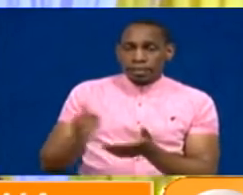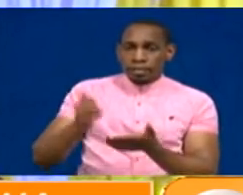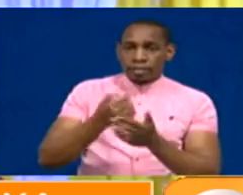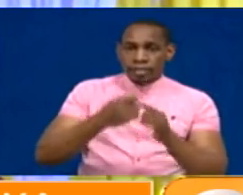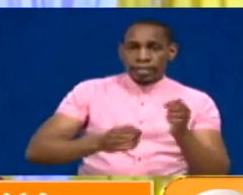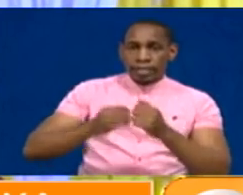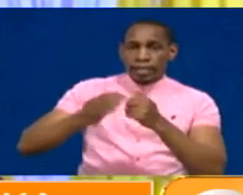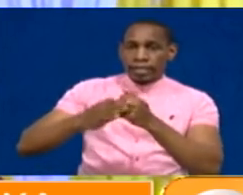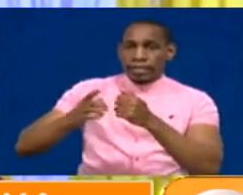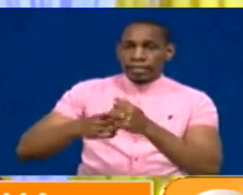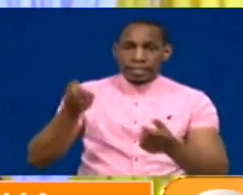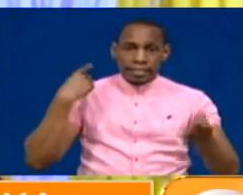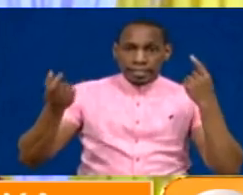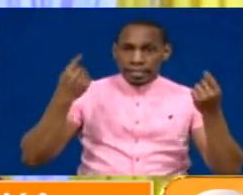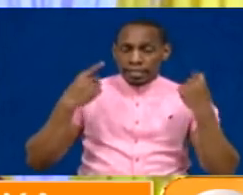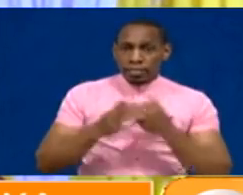1996, Kericho.